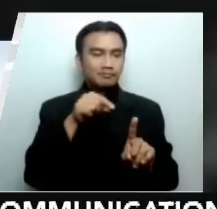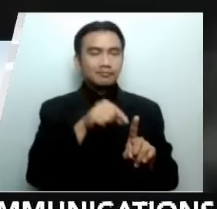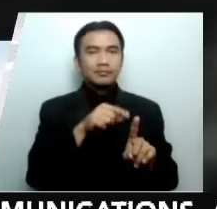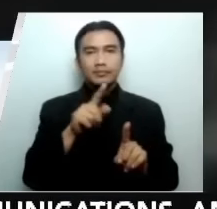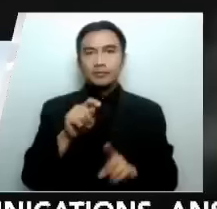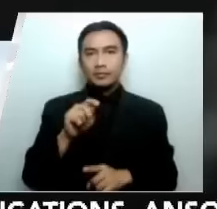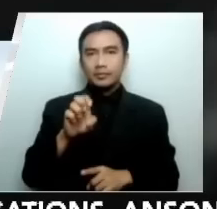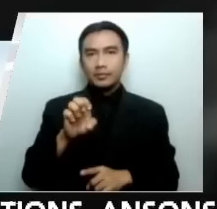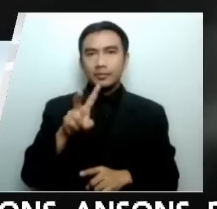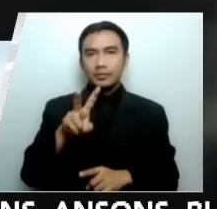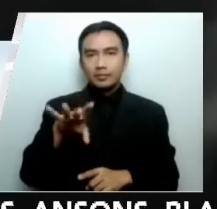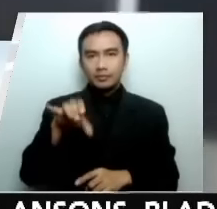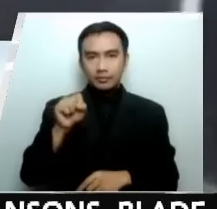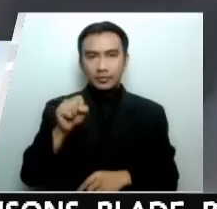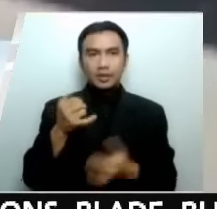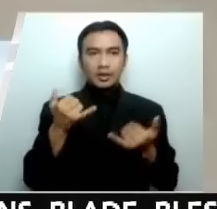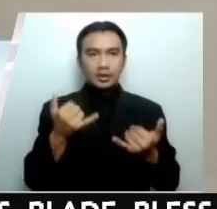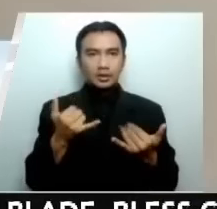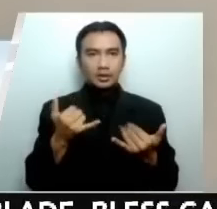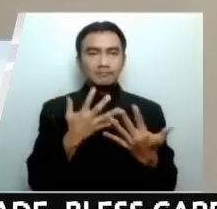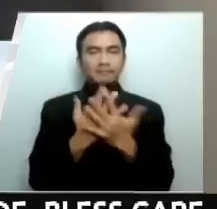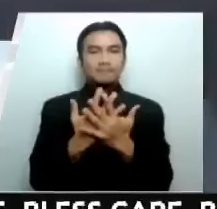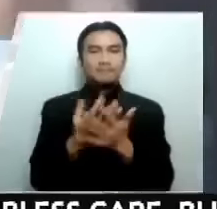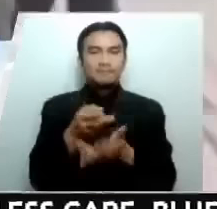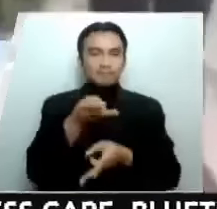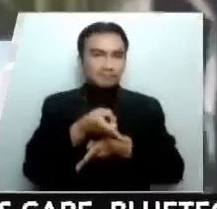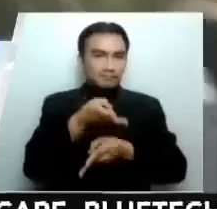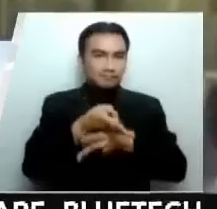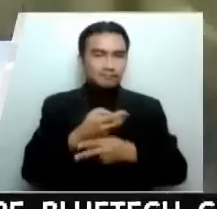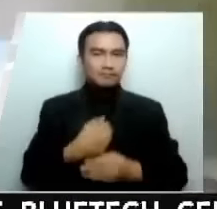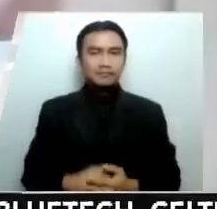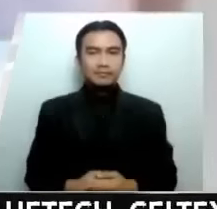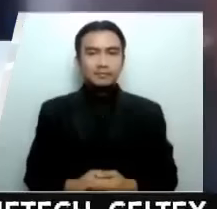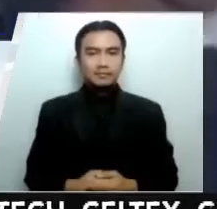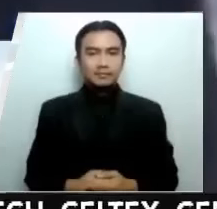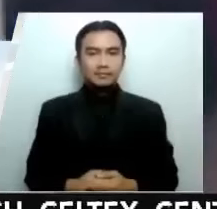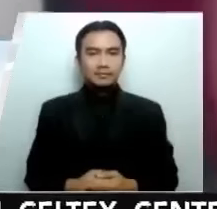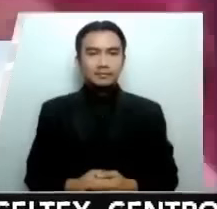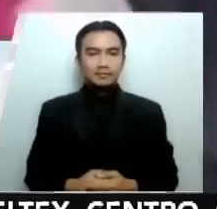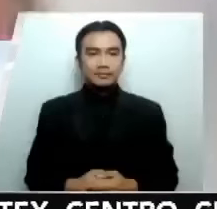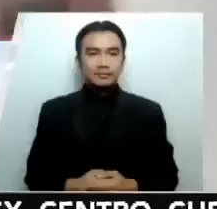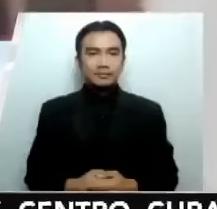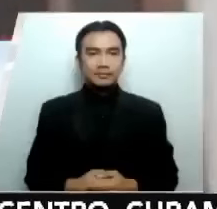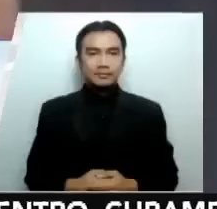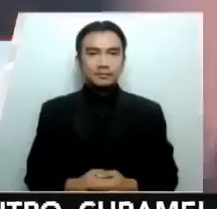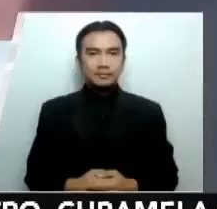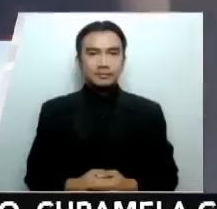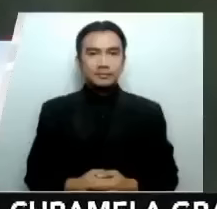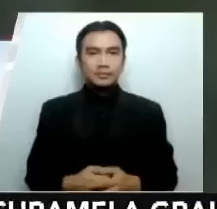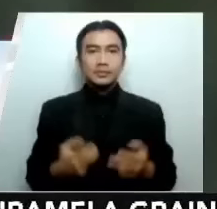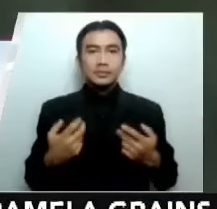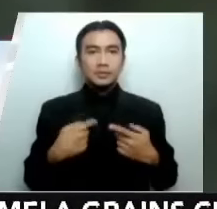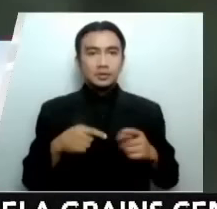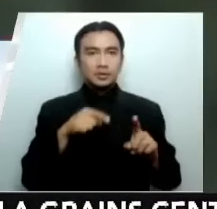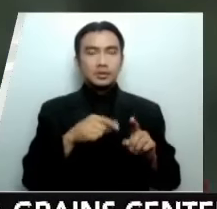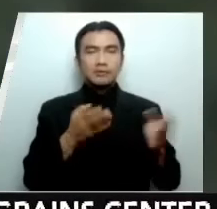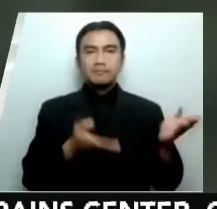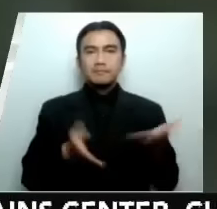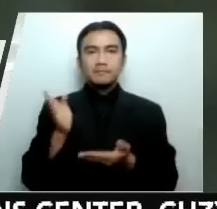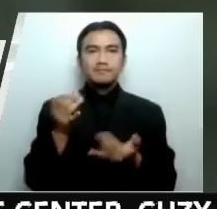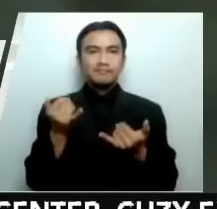under detention na po sa kanila ngayon. Mananatili sa kulungan ng Timor-Leste Police si Teves habang gumugulong ang kanyang deportation. Kadalasang inaabot